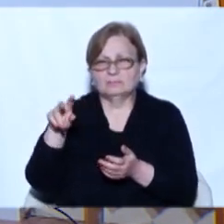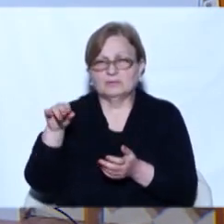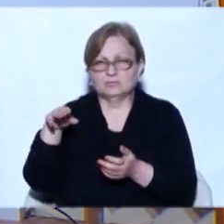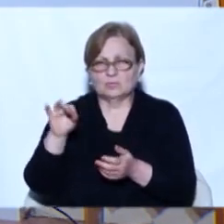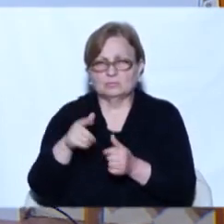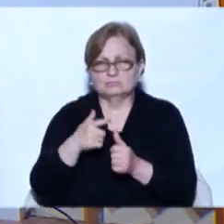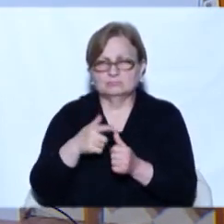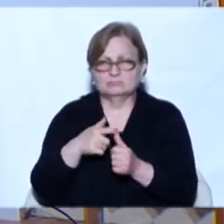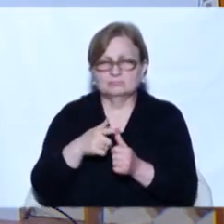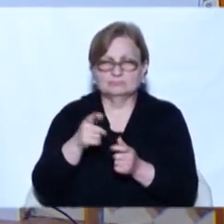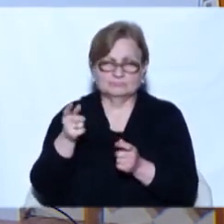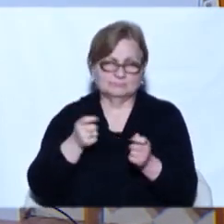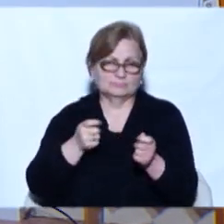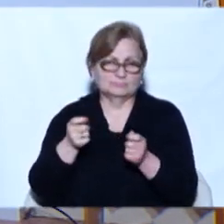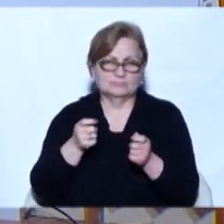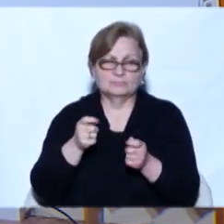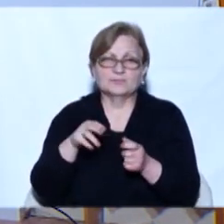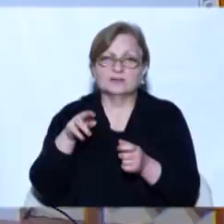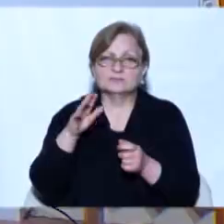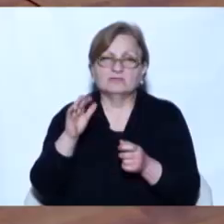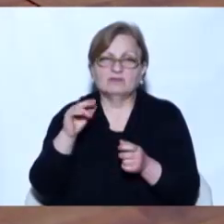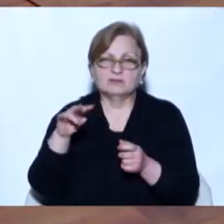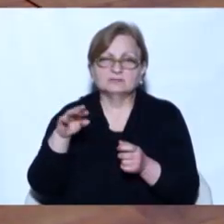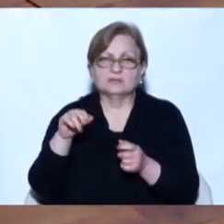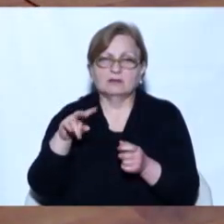რომლის მართველი სახელია დივლი დალალე.